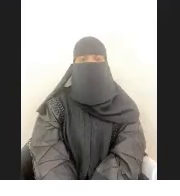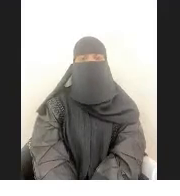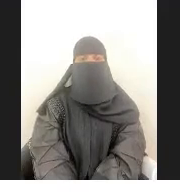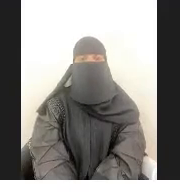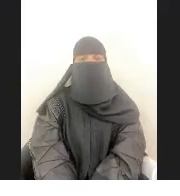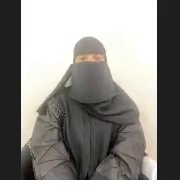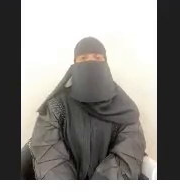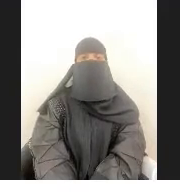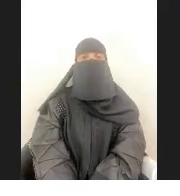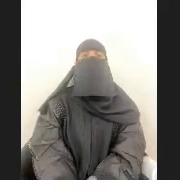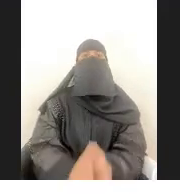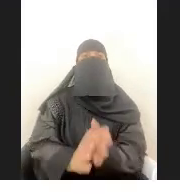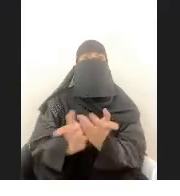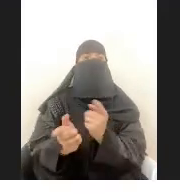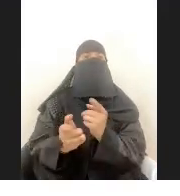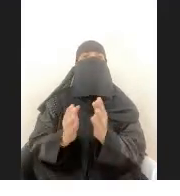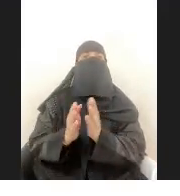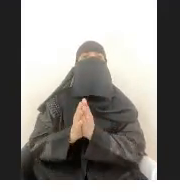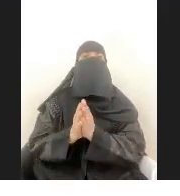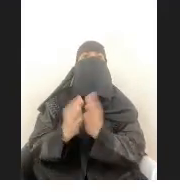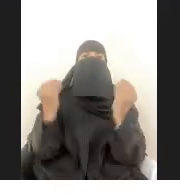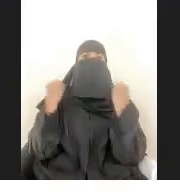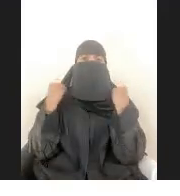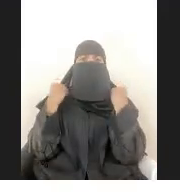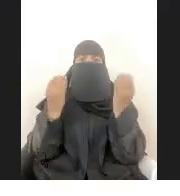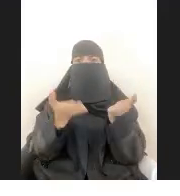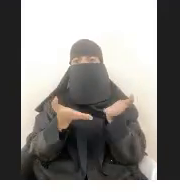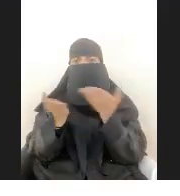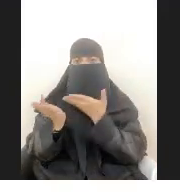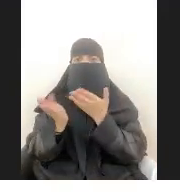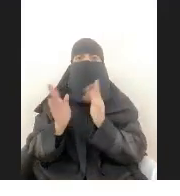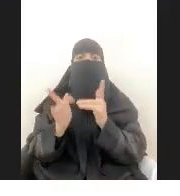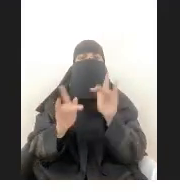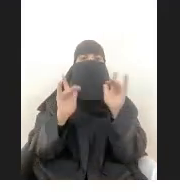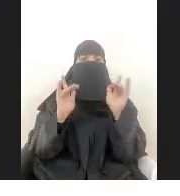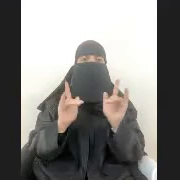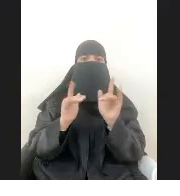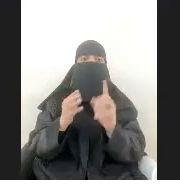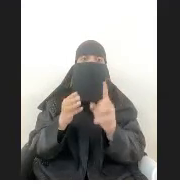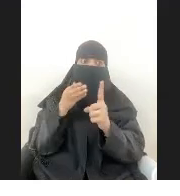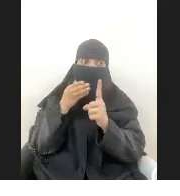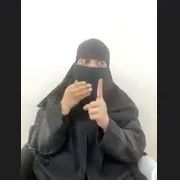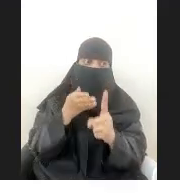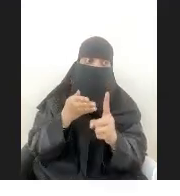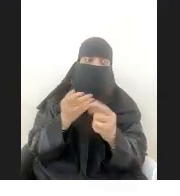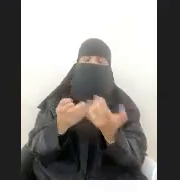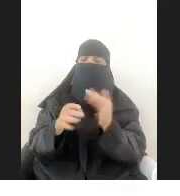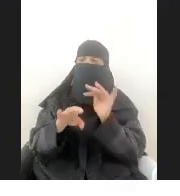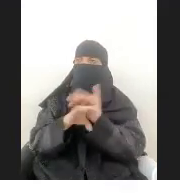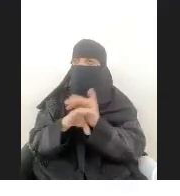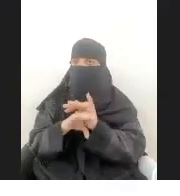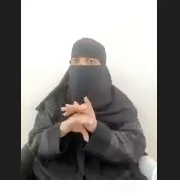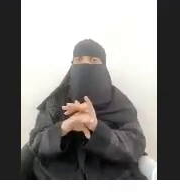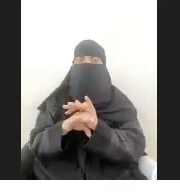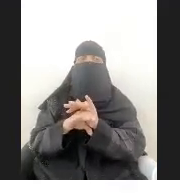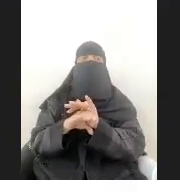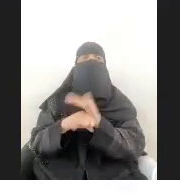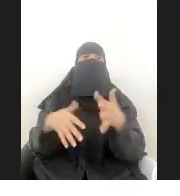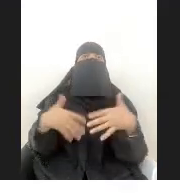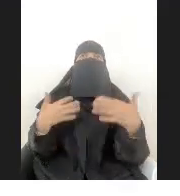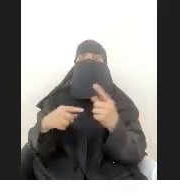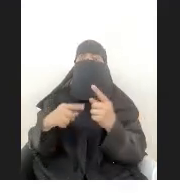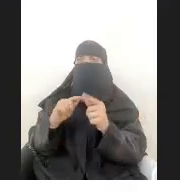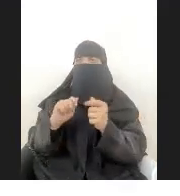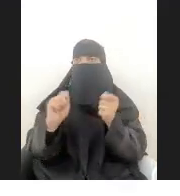للأنشطة الحضورية عندنا جلسات الإرشاد وإعطاء محاضرة، مناظرة، لعب الأدوار، أخذ تغذية راجعة